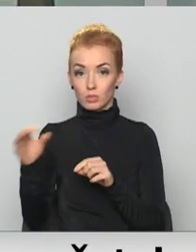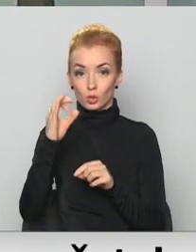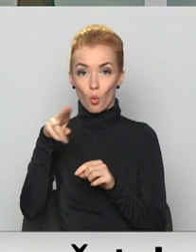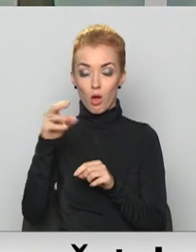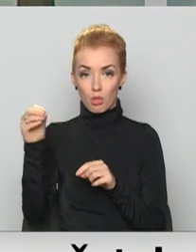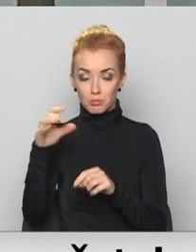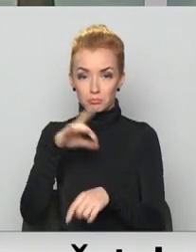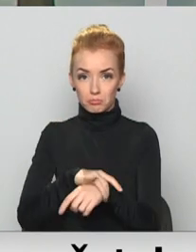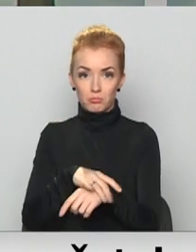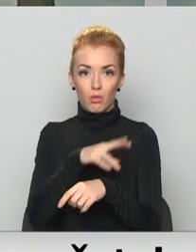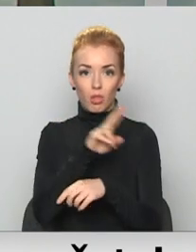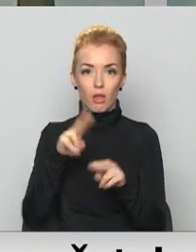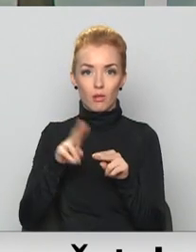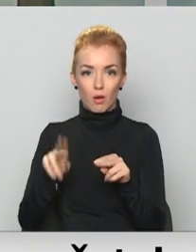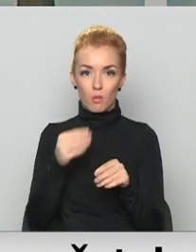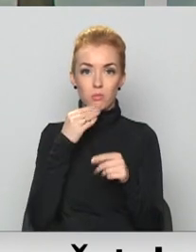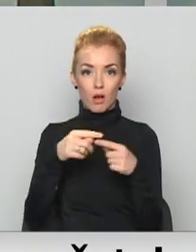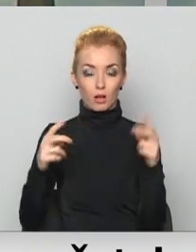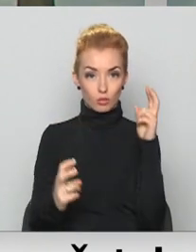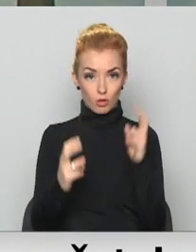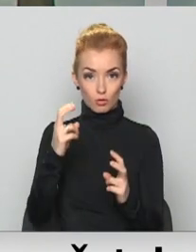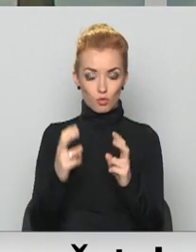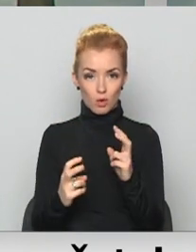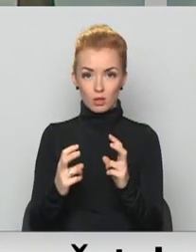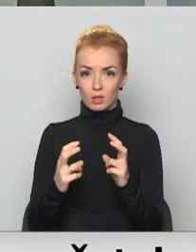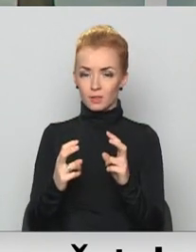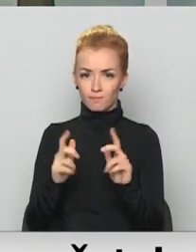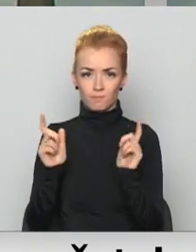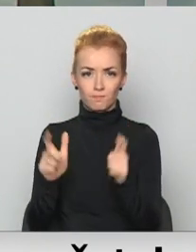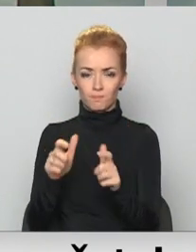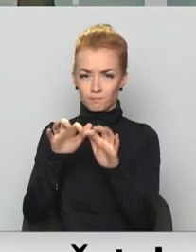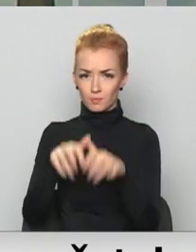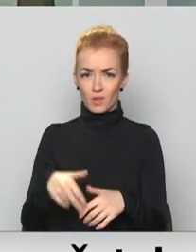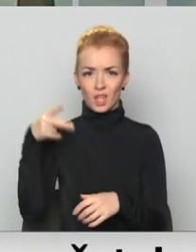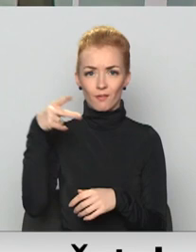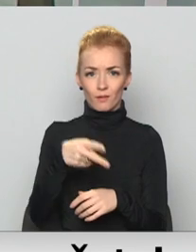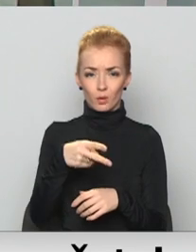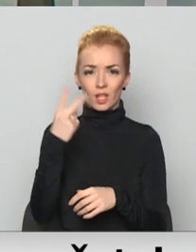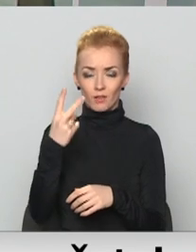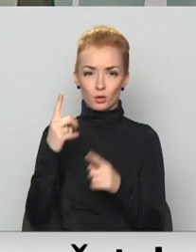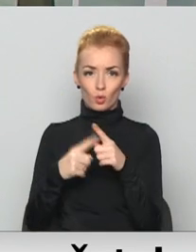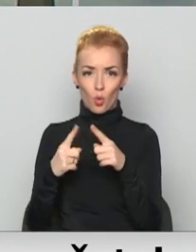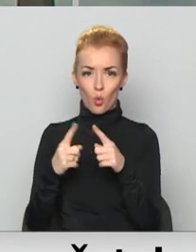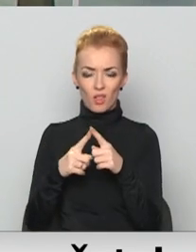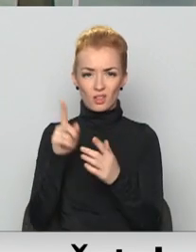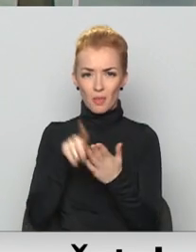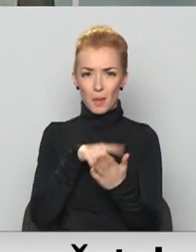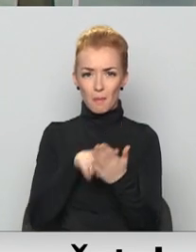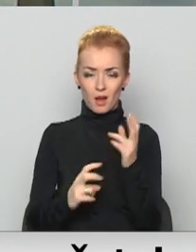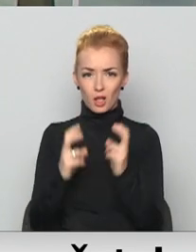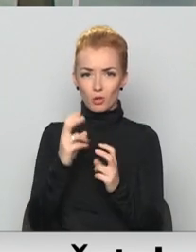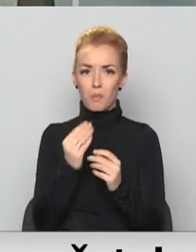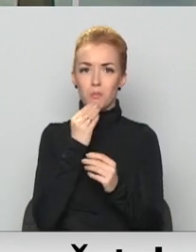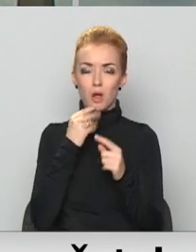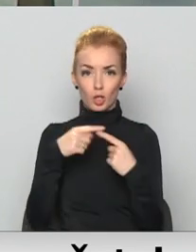pagastā atklājas nelegālu pārtikas ražotni. Izņemtas un iznīcinātas gandrīz 2 tonnas antisanitāros apstākļos ražotu